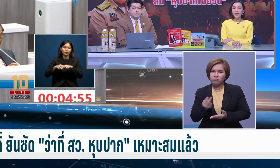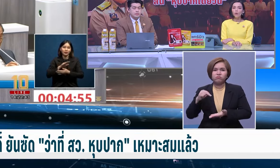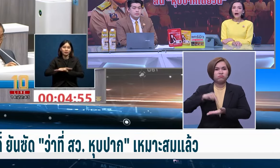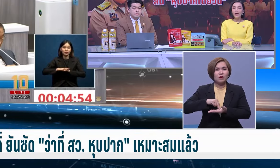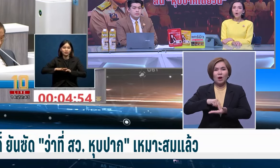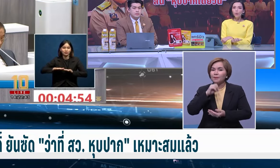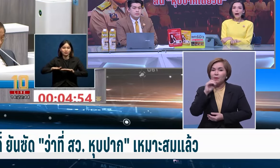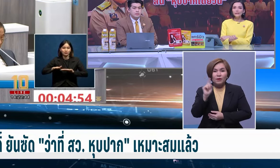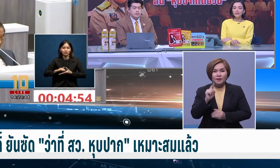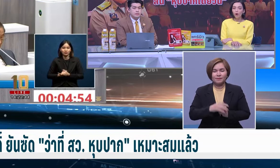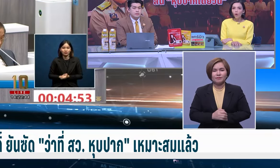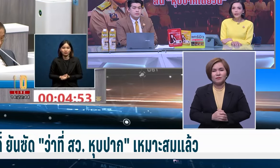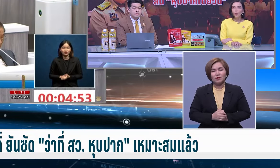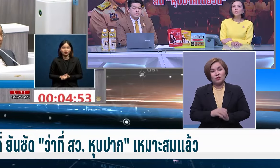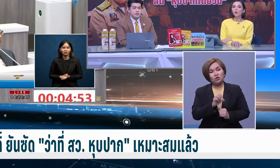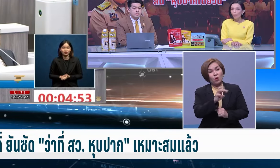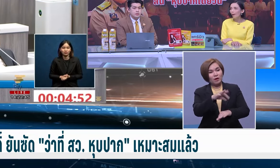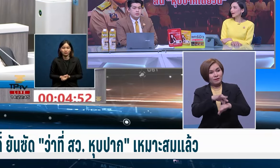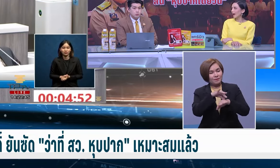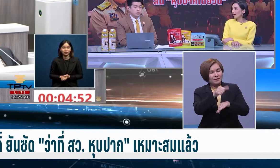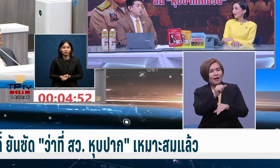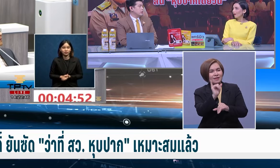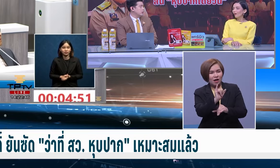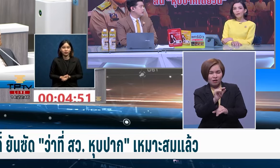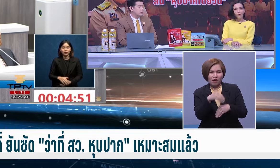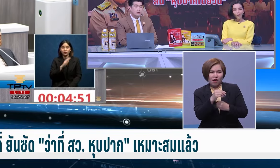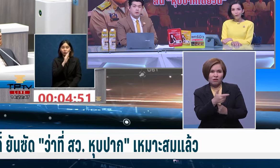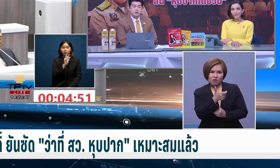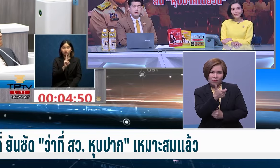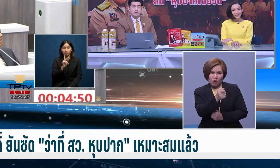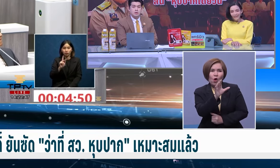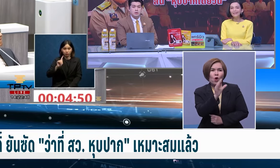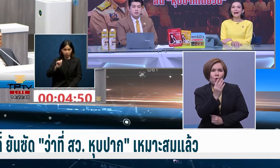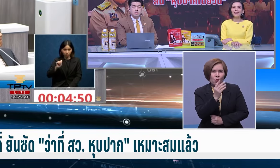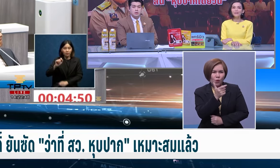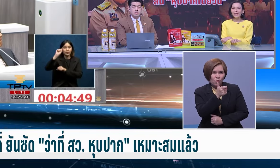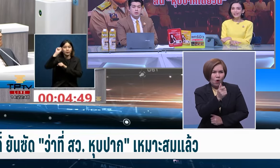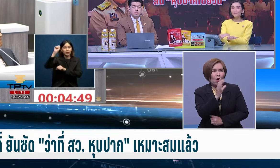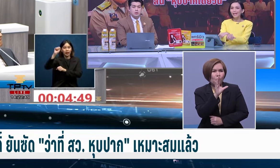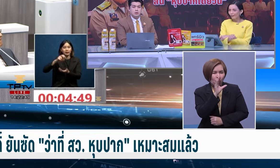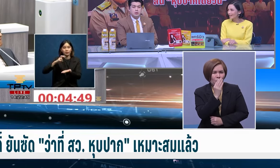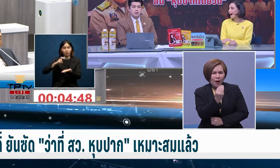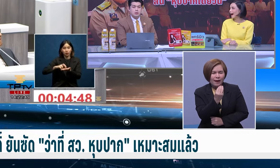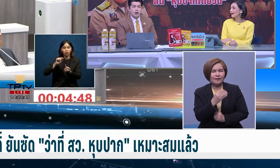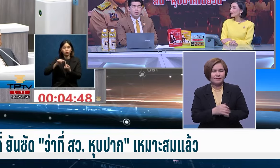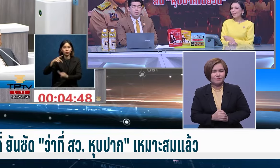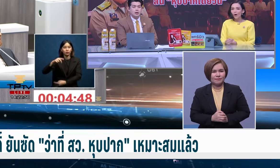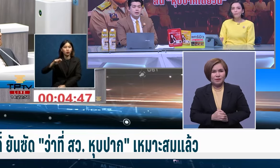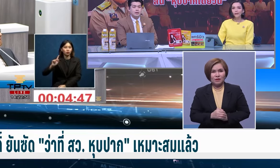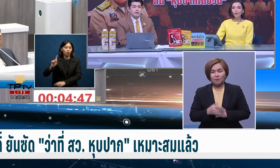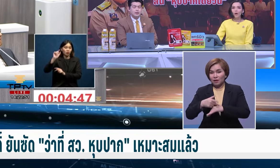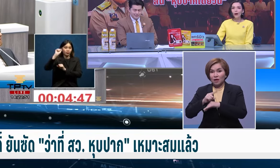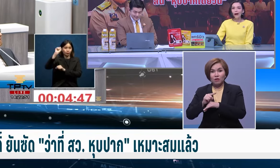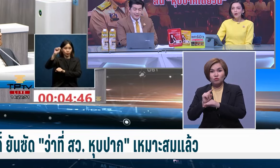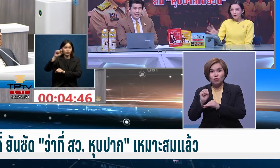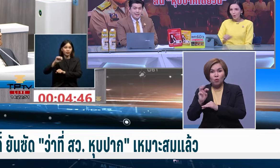ายเลยนะคะบอกว่าที่สว.เนี่ยควรจะหุบปากซะแล้วก็โอ้โหคือฮือฮาเลยแม้แต่ท่านประธานวุฒิสภา ท่านพรเพ